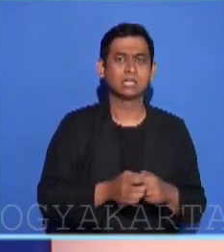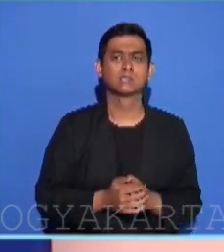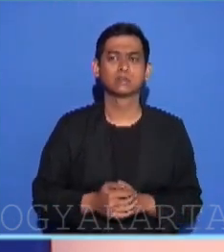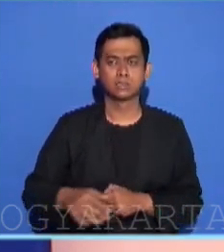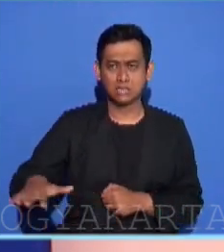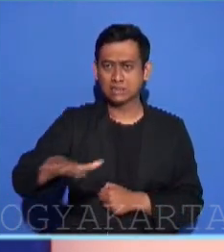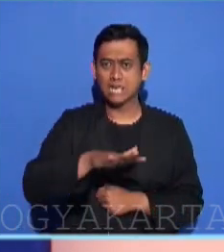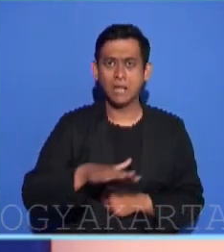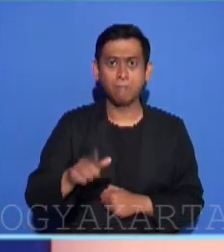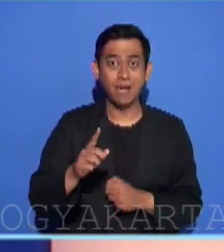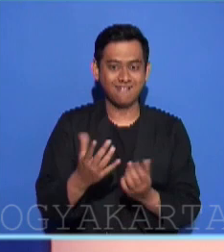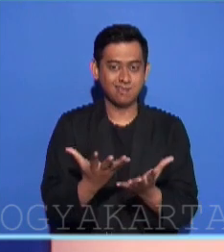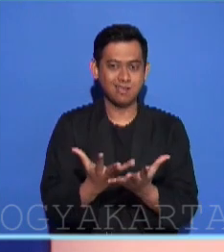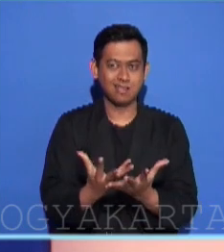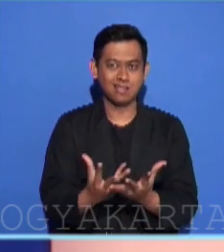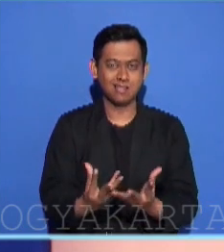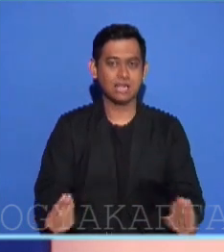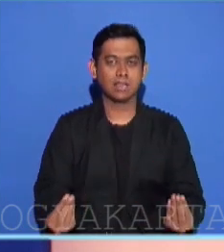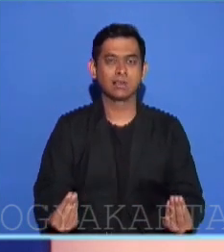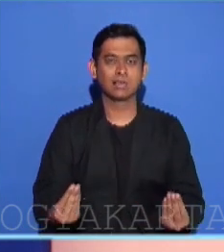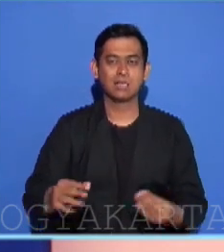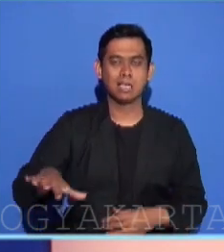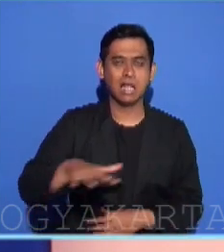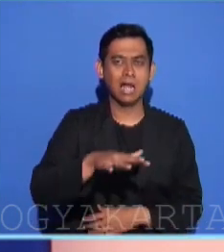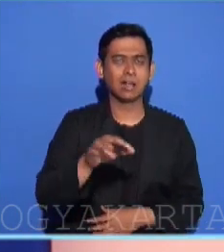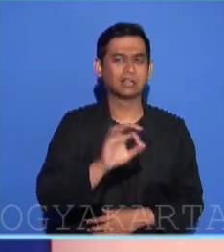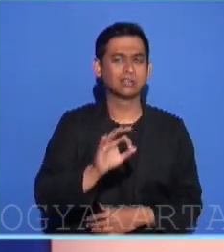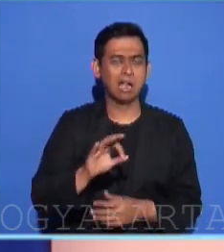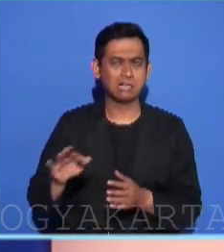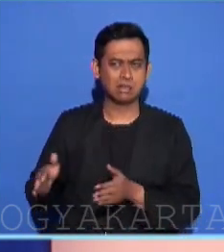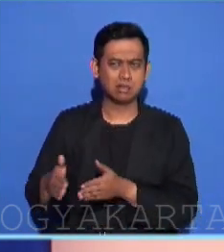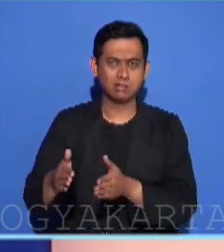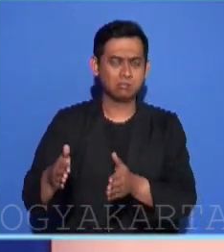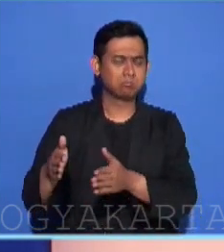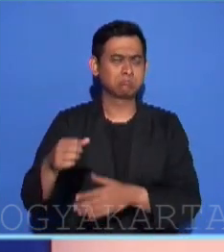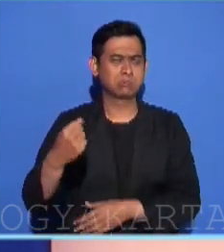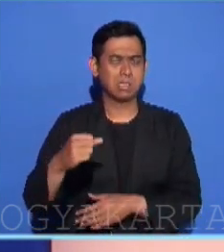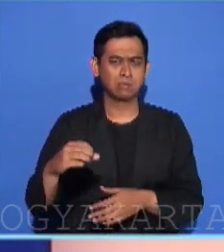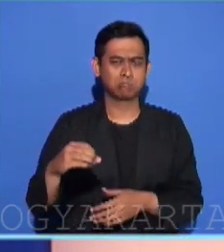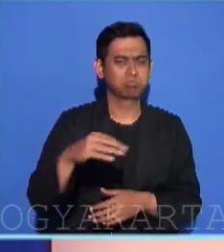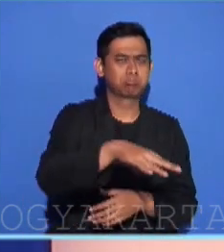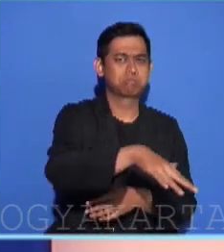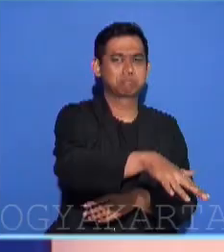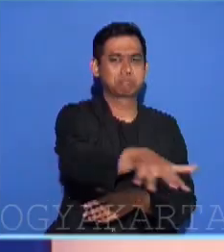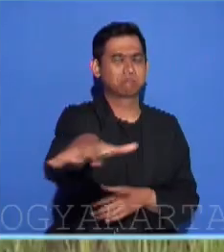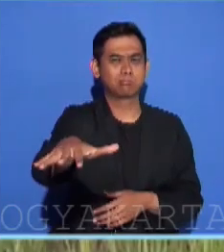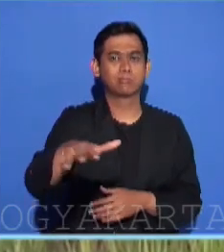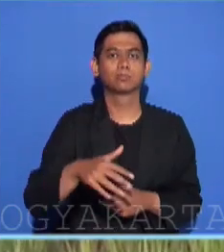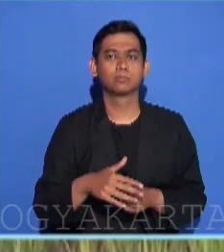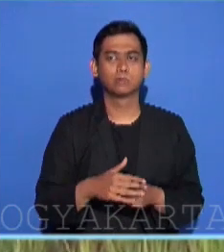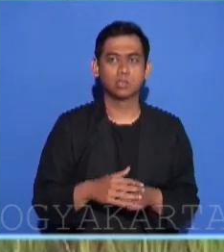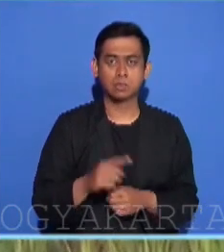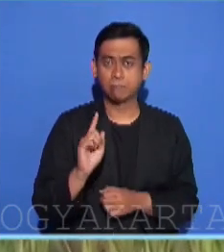yang lebih tinggi membuat aliran air irigasi gagal menjangkau lahan padi milik beberapa petani yang berakibat gagal